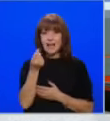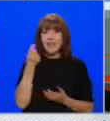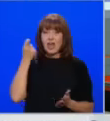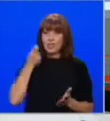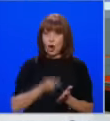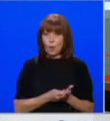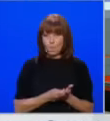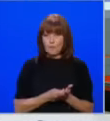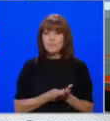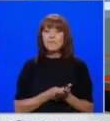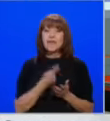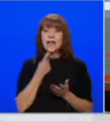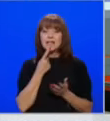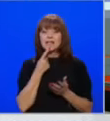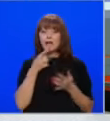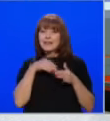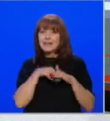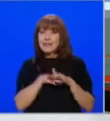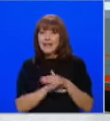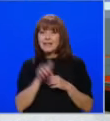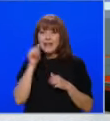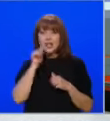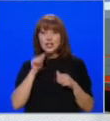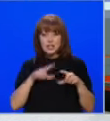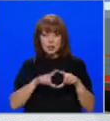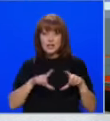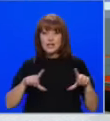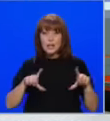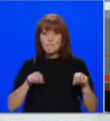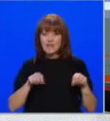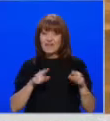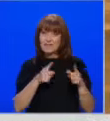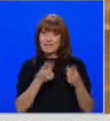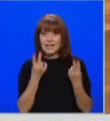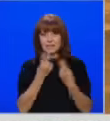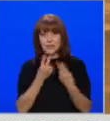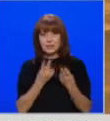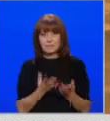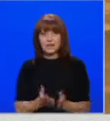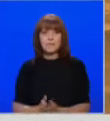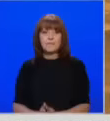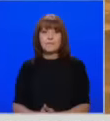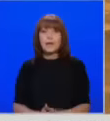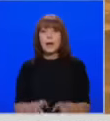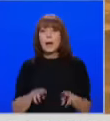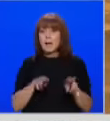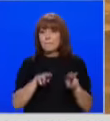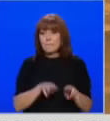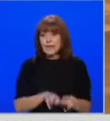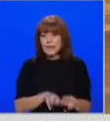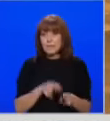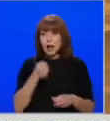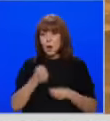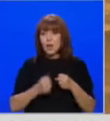първа серия. За разгаданата тайна на жълтите павета, разказва Татьяна Йорданова. Паркираме колата на